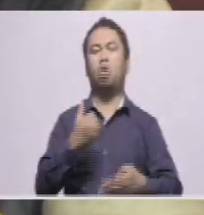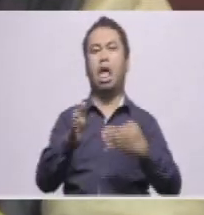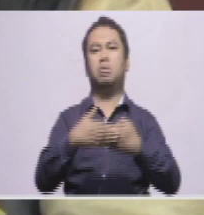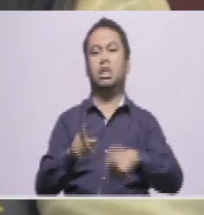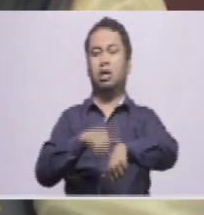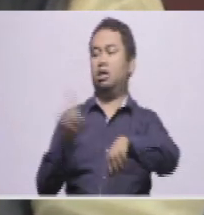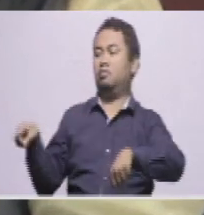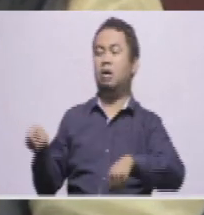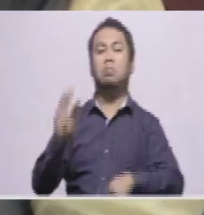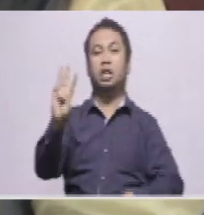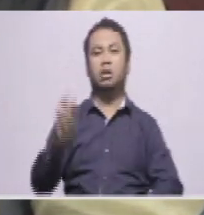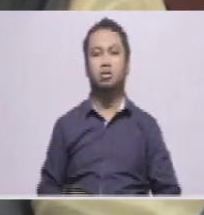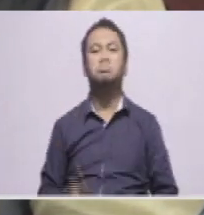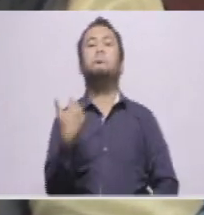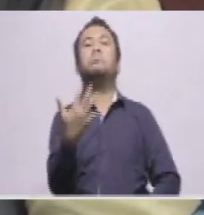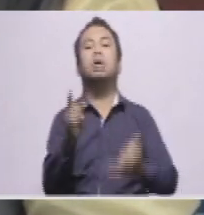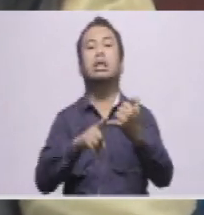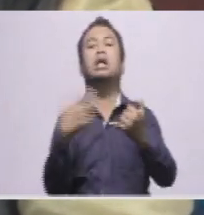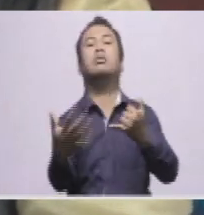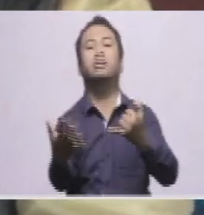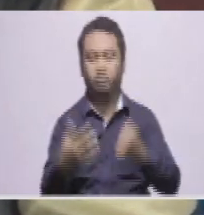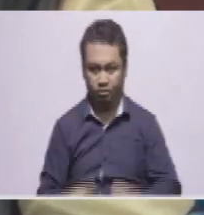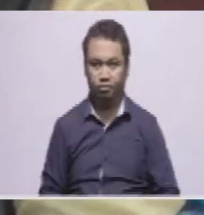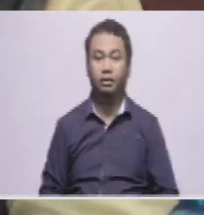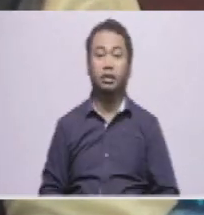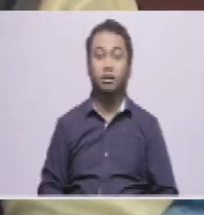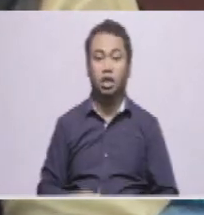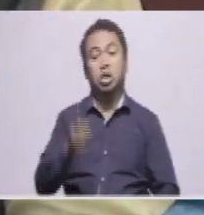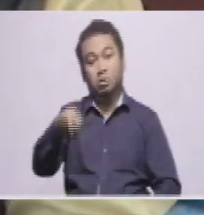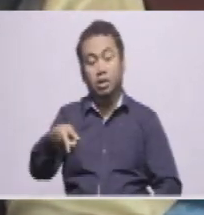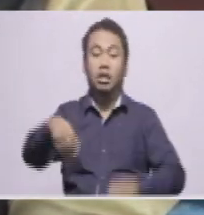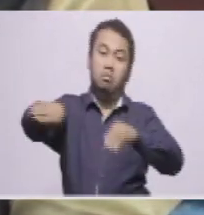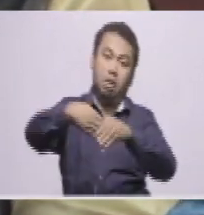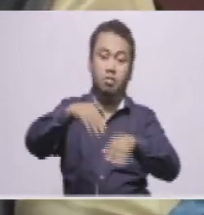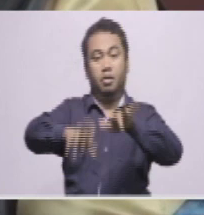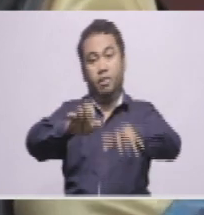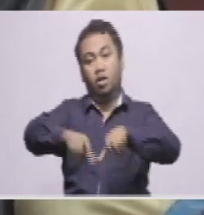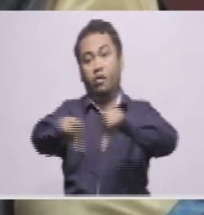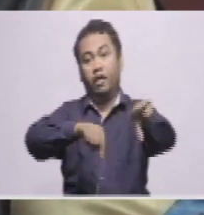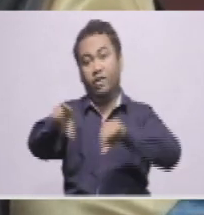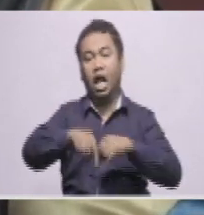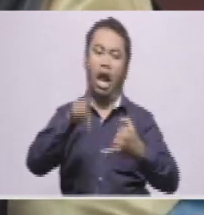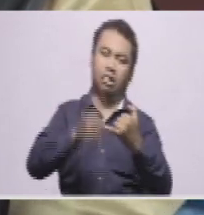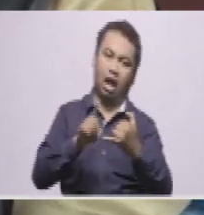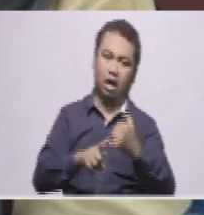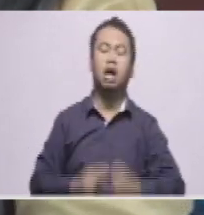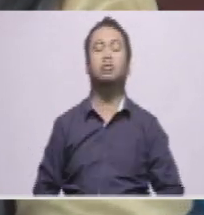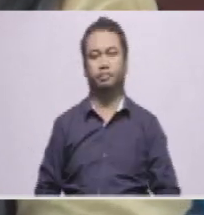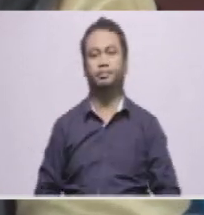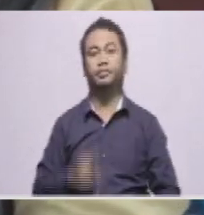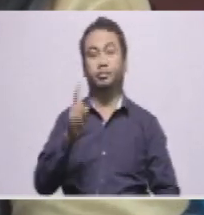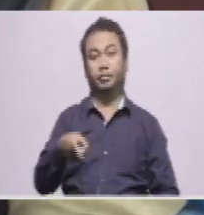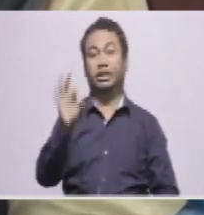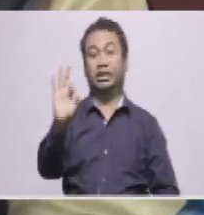ny rotara dia vokatry ny fahatarahan'ny fahatongavam-pikambana amin'ny birao mpifidianana. Ny 7% indray a dia